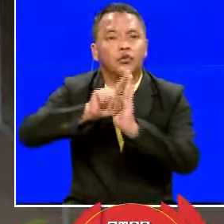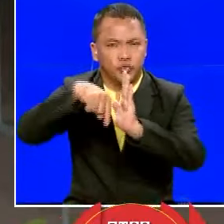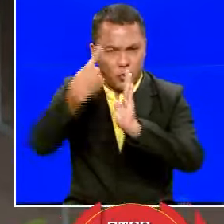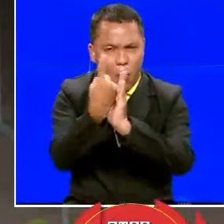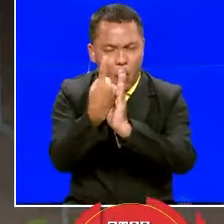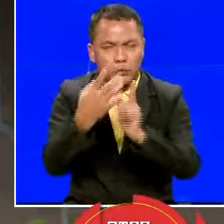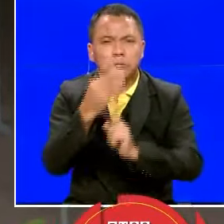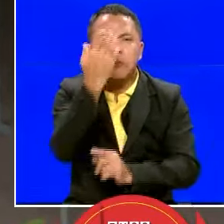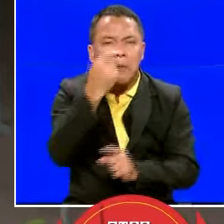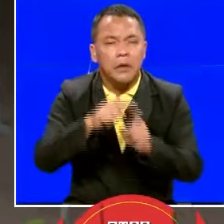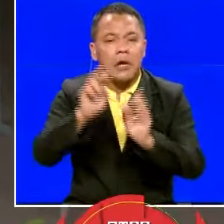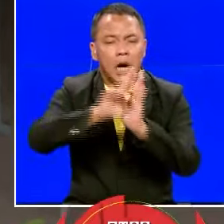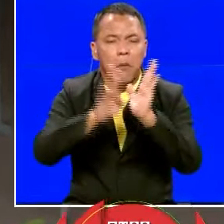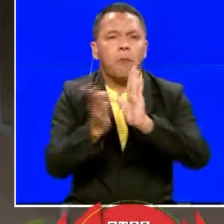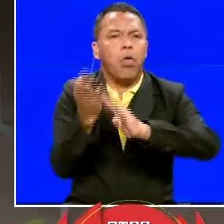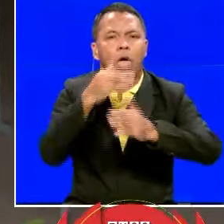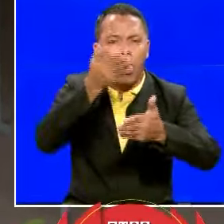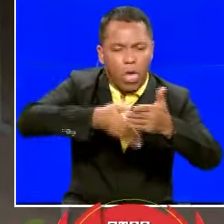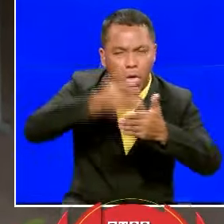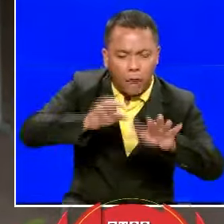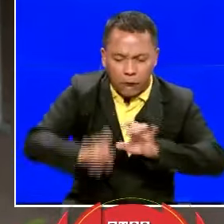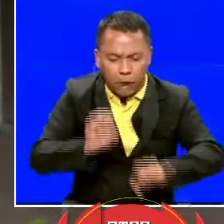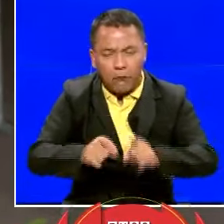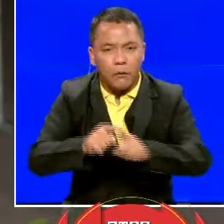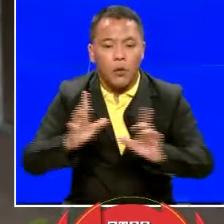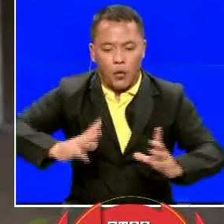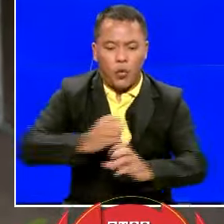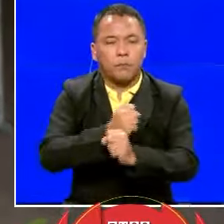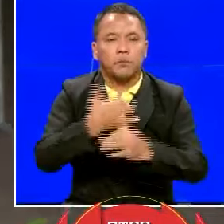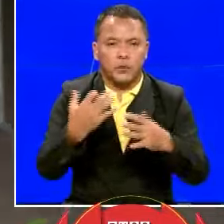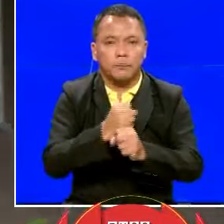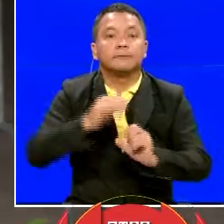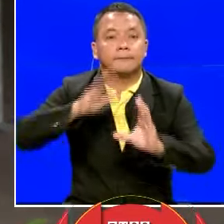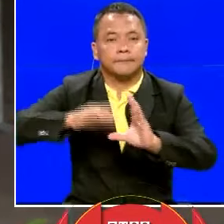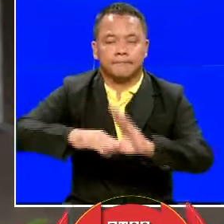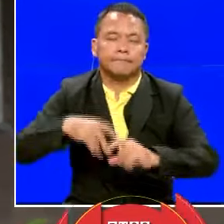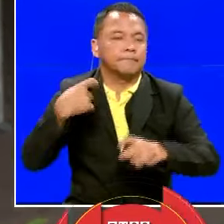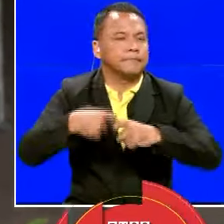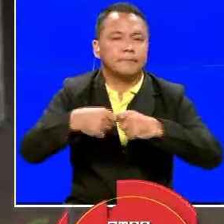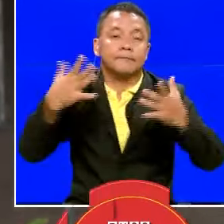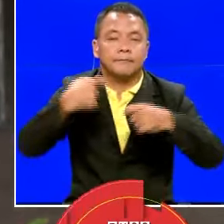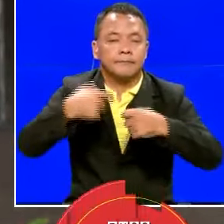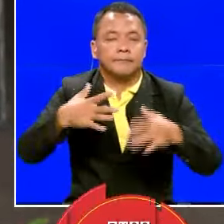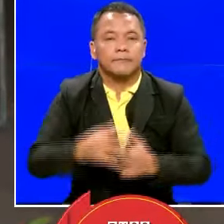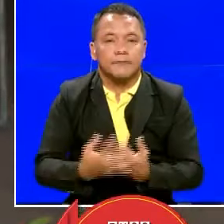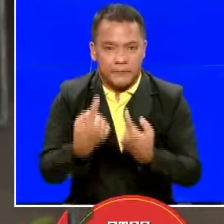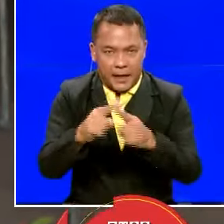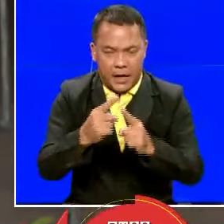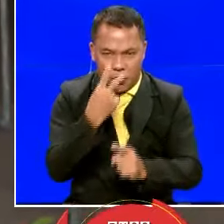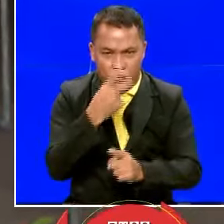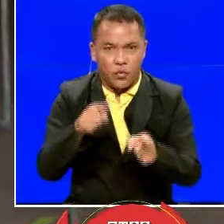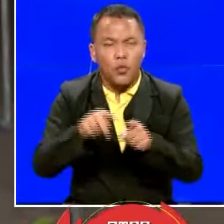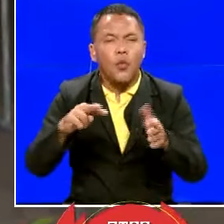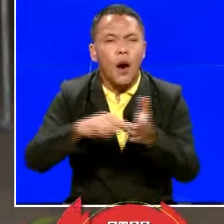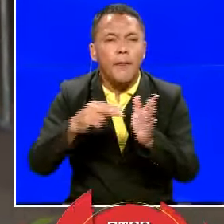งค่ะเนื่องจากระบบล่มแต่ก็เข้าใจได้โดยภาพรวมแล้วถือว่าการสมัครไม่ได้ยุ่งยากนะคะแต่ว่ามองว่าเรื่